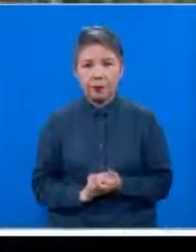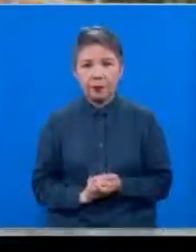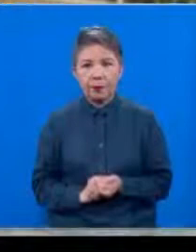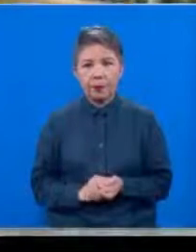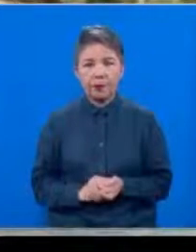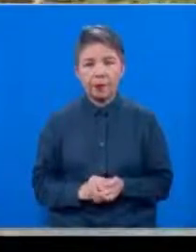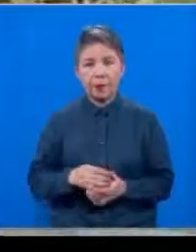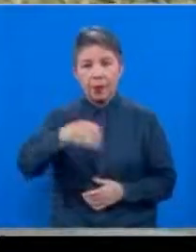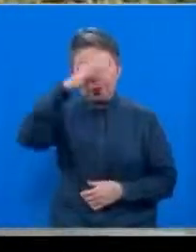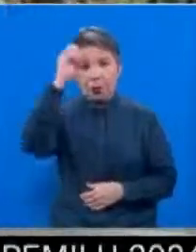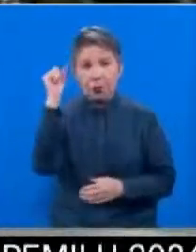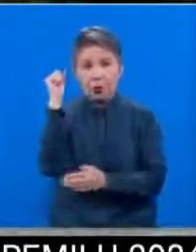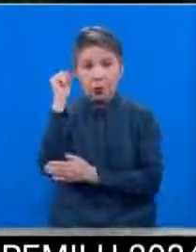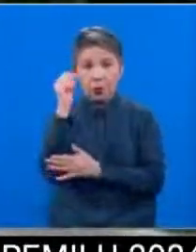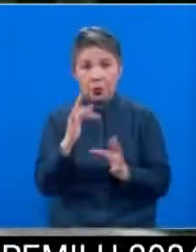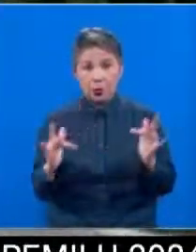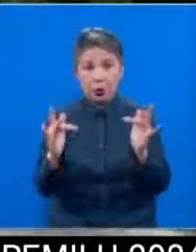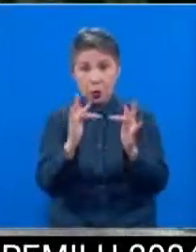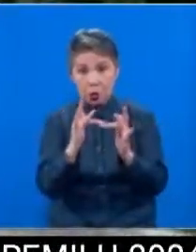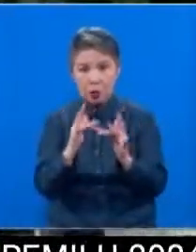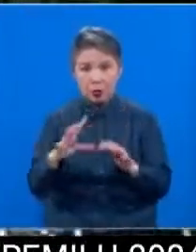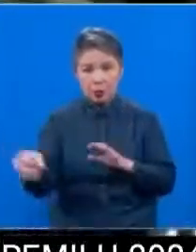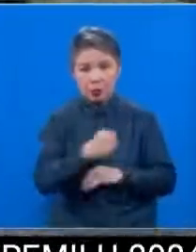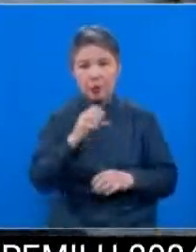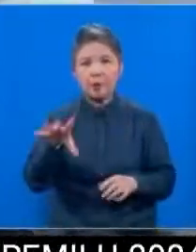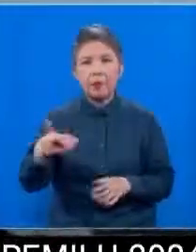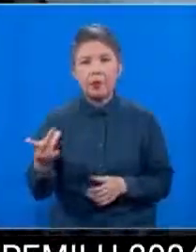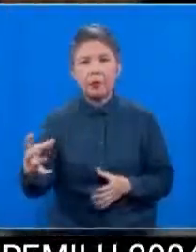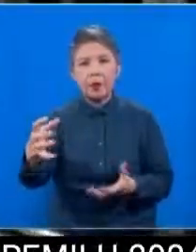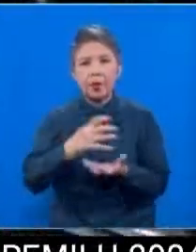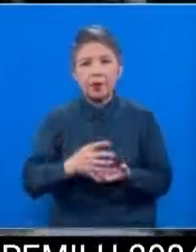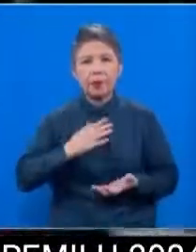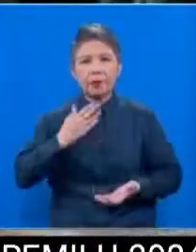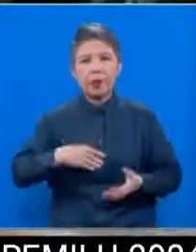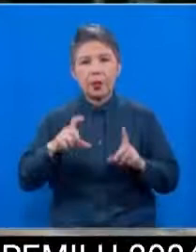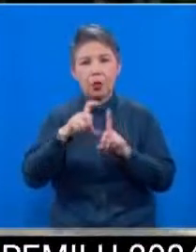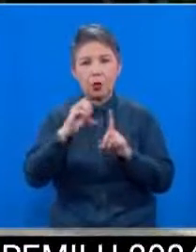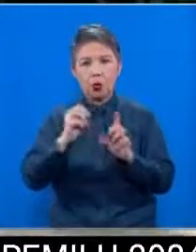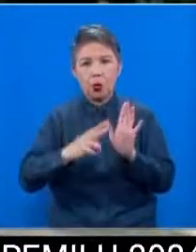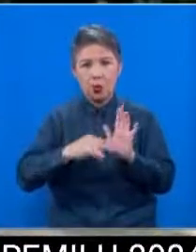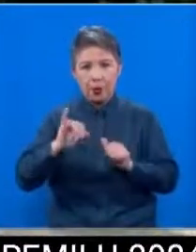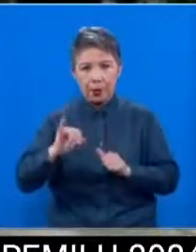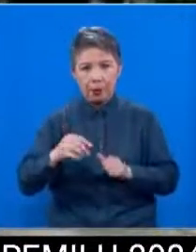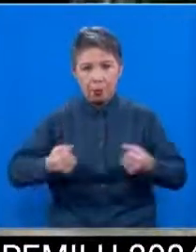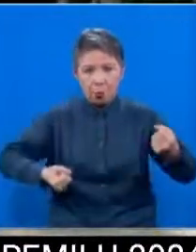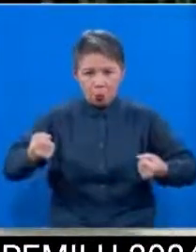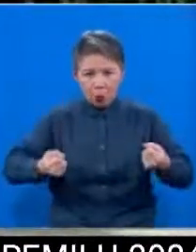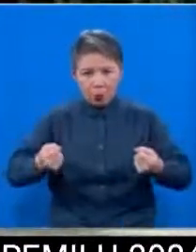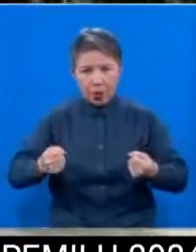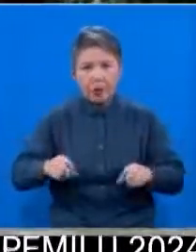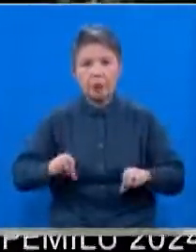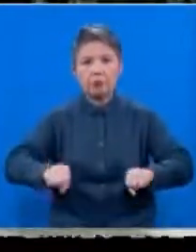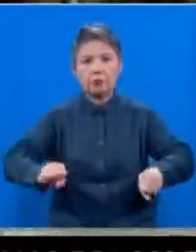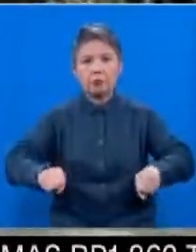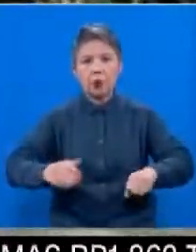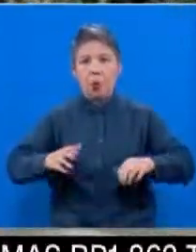Direktorat Tindak Pidana Siber Bareskrim Polri menyita sejumlah aset milik Doni Salmanan. Sejumlah kendaraan mewah berupa mobil dan sepeda